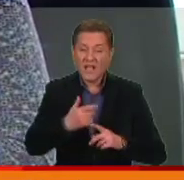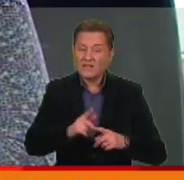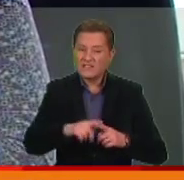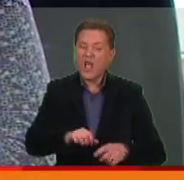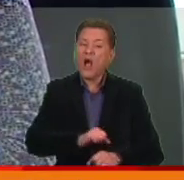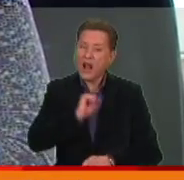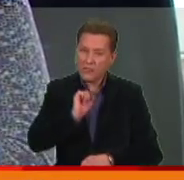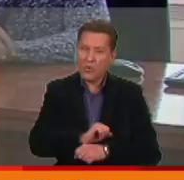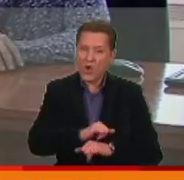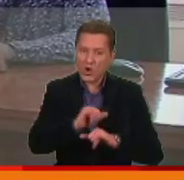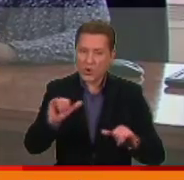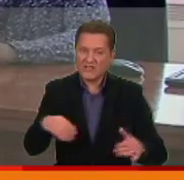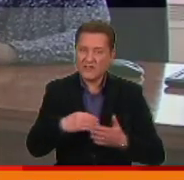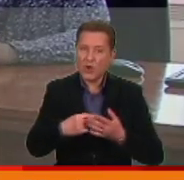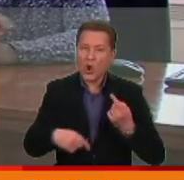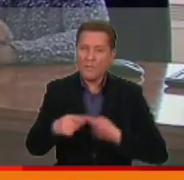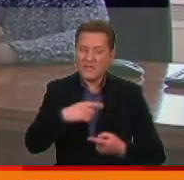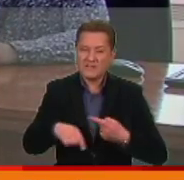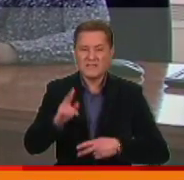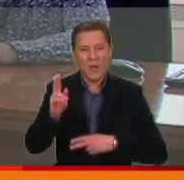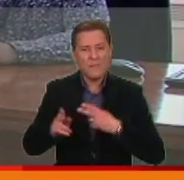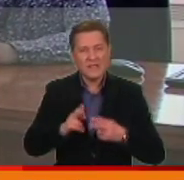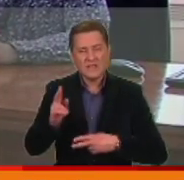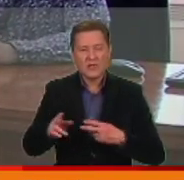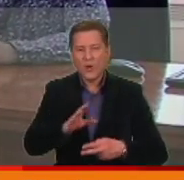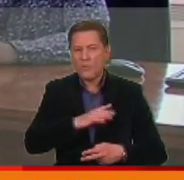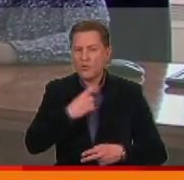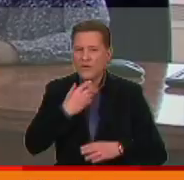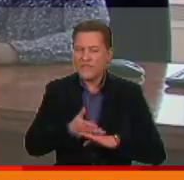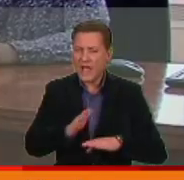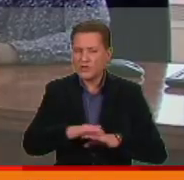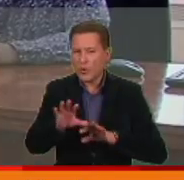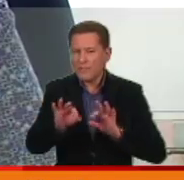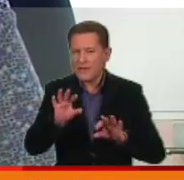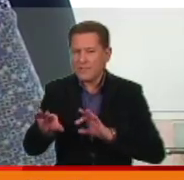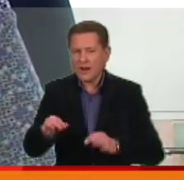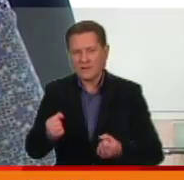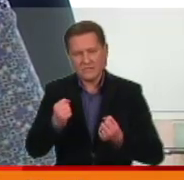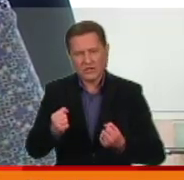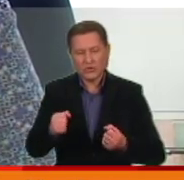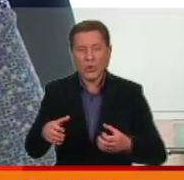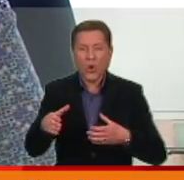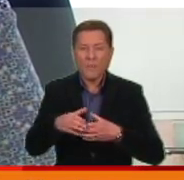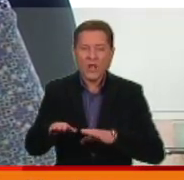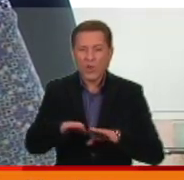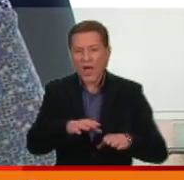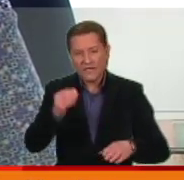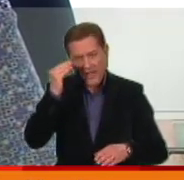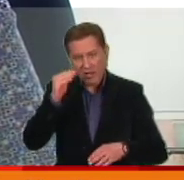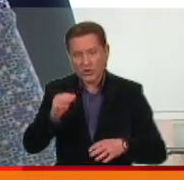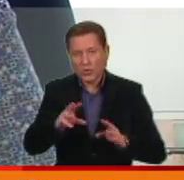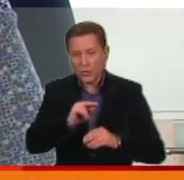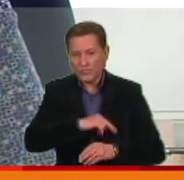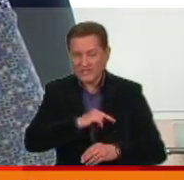гальмує розвиток бізнесу. А ще бідкається, було тяжко зібрати міцну команду однодумців. Найбільша проблема – це довіра людей.